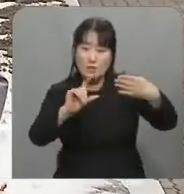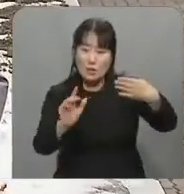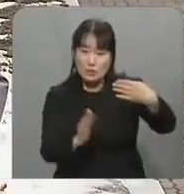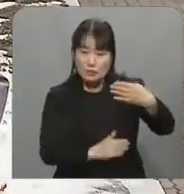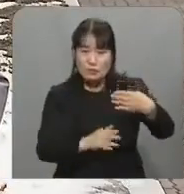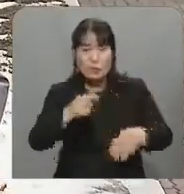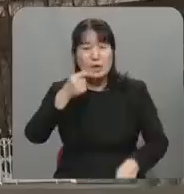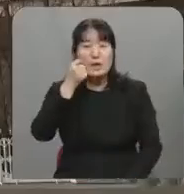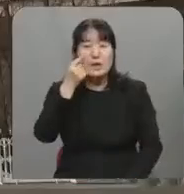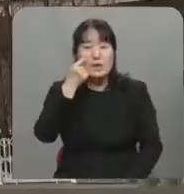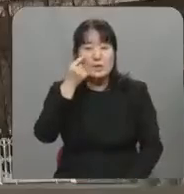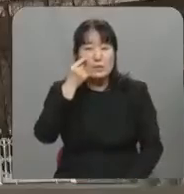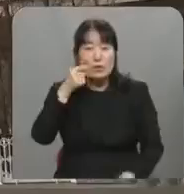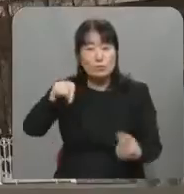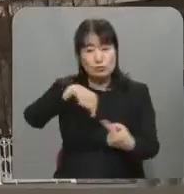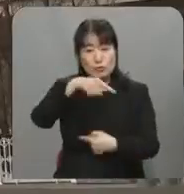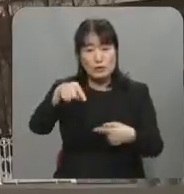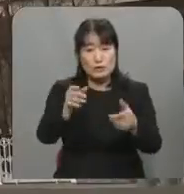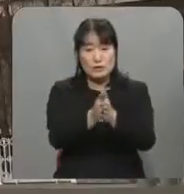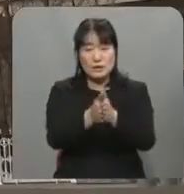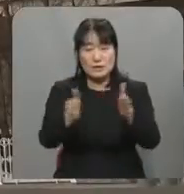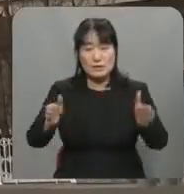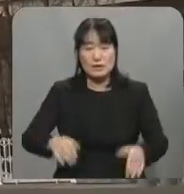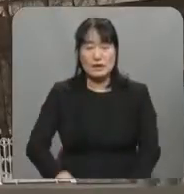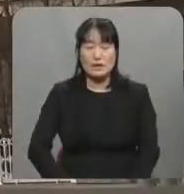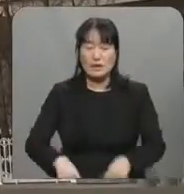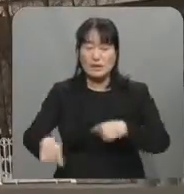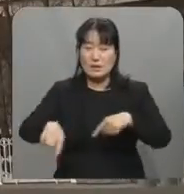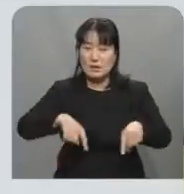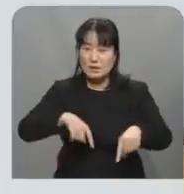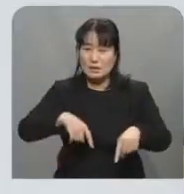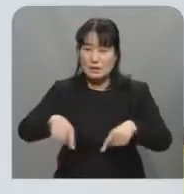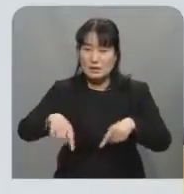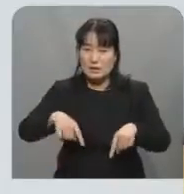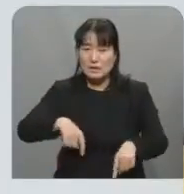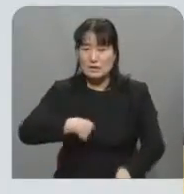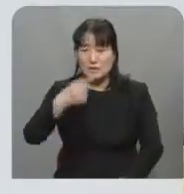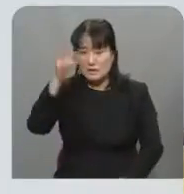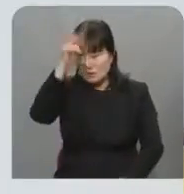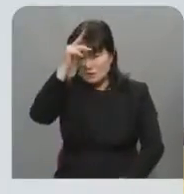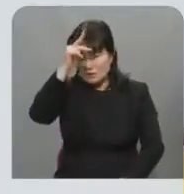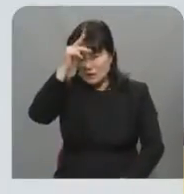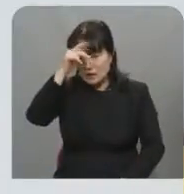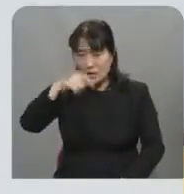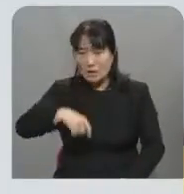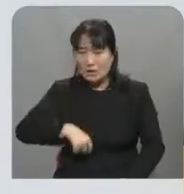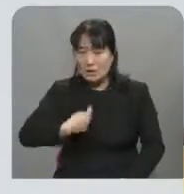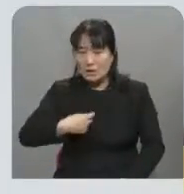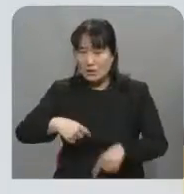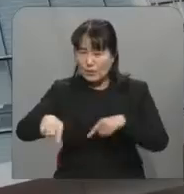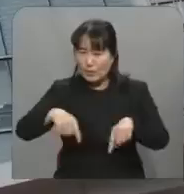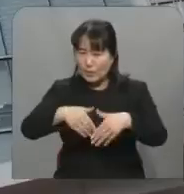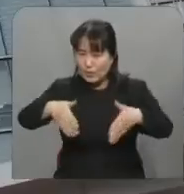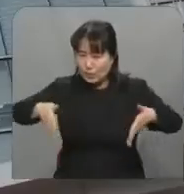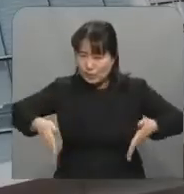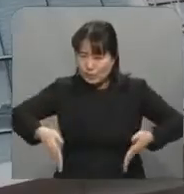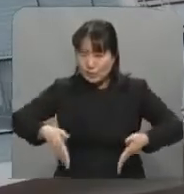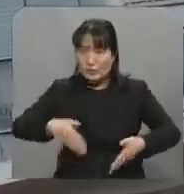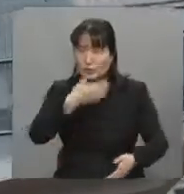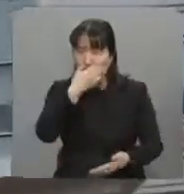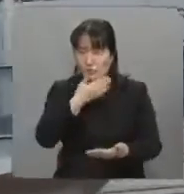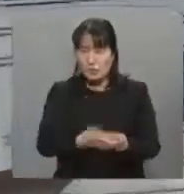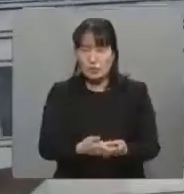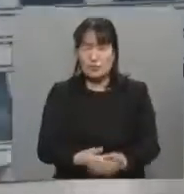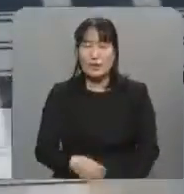운영에 들어갑니다. 이러다 보니 자치경찰의 정치적 독립성 확보 여부에 대한 우려가 끊이질 않고 있습니다.